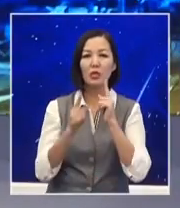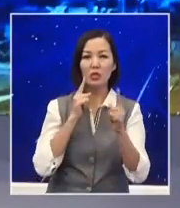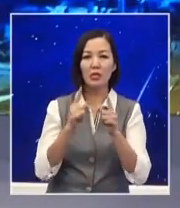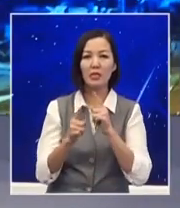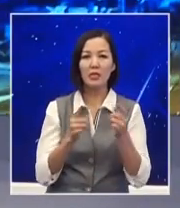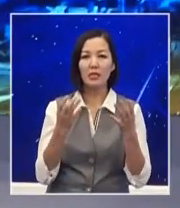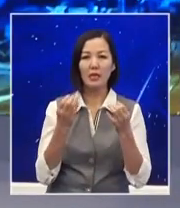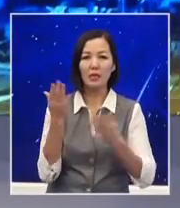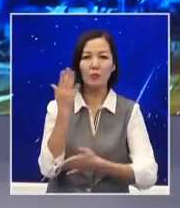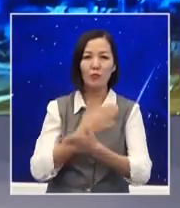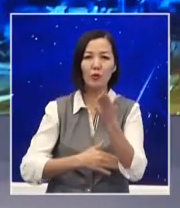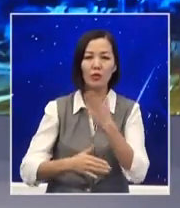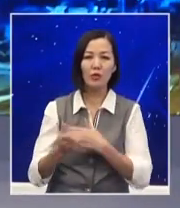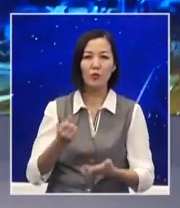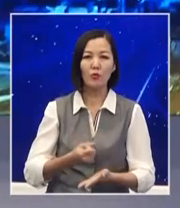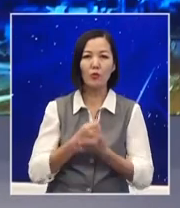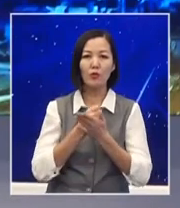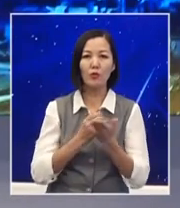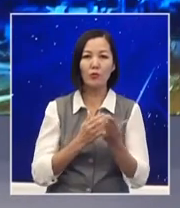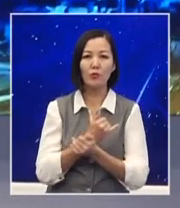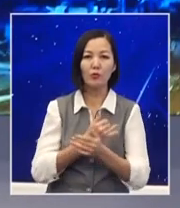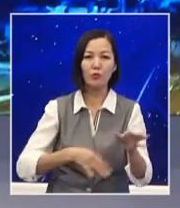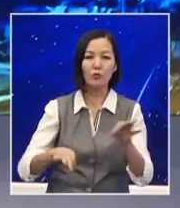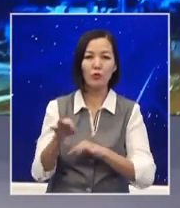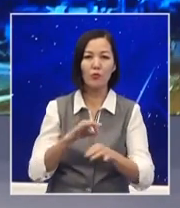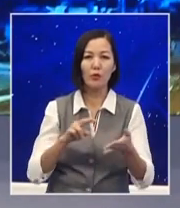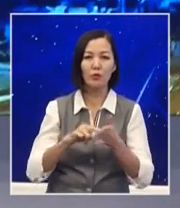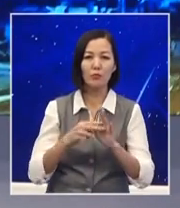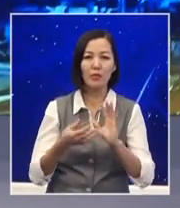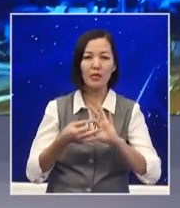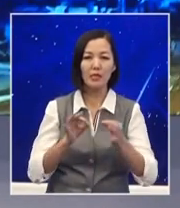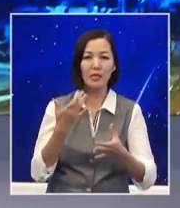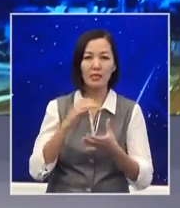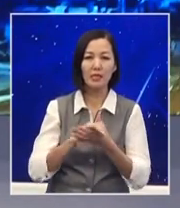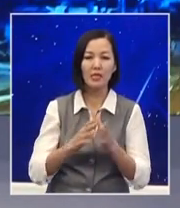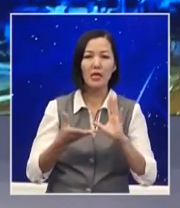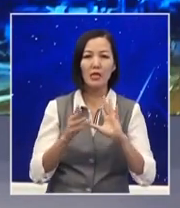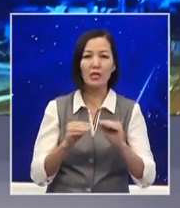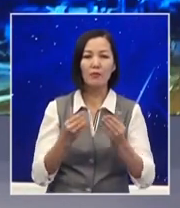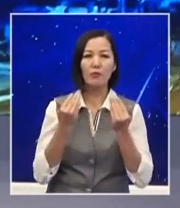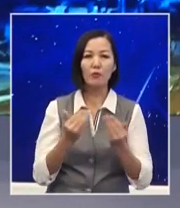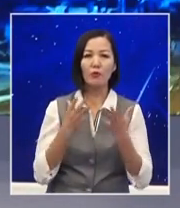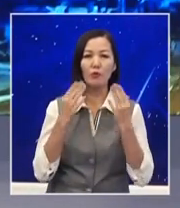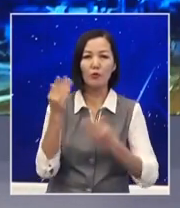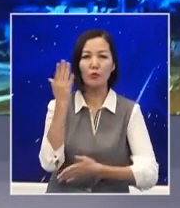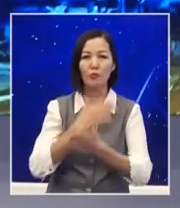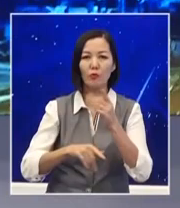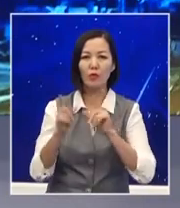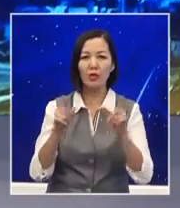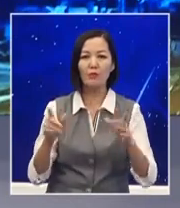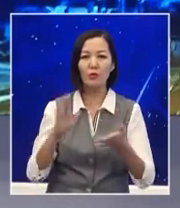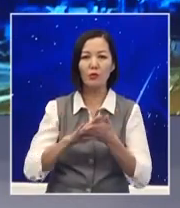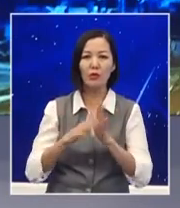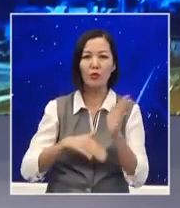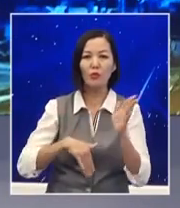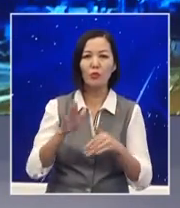Жиында сонымен қатар мүгедектерге кешенді қолдау көрсетудің жоба жоспарлары таныстырылды. Жалпы бүгінгі күні мүмкіндігі шектеулі жандарға қолайлы